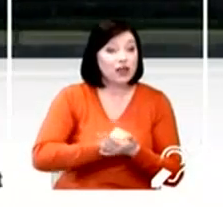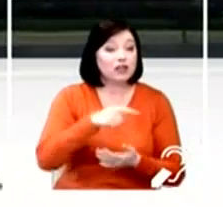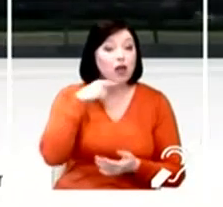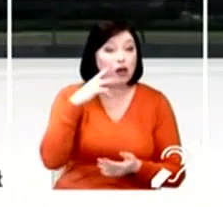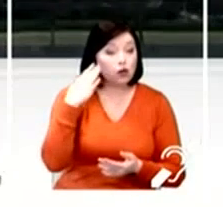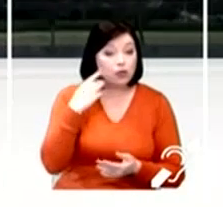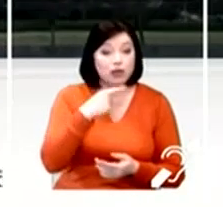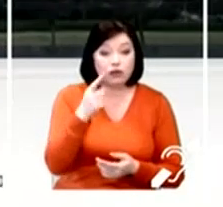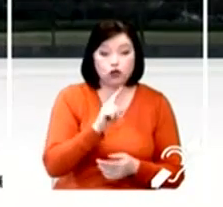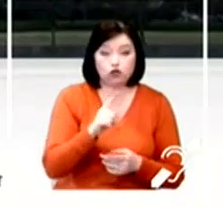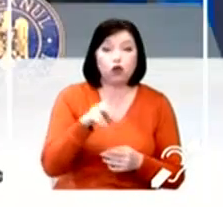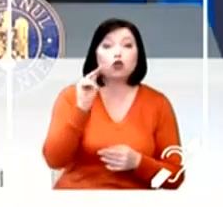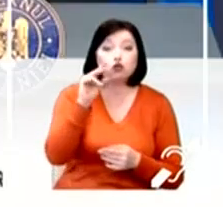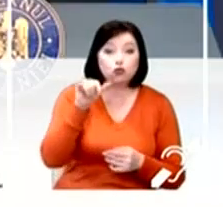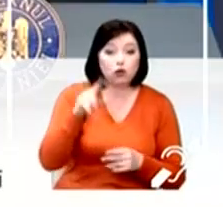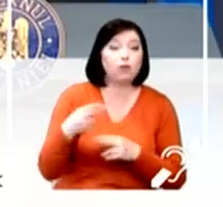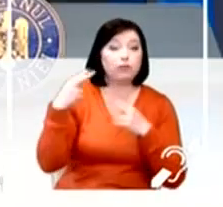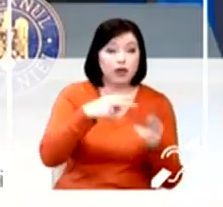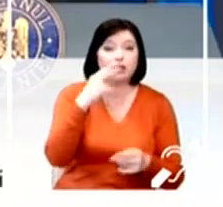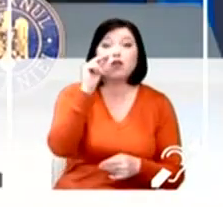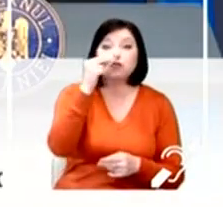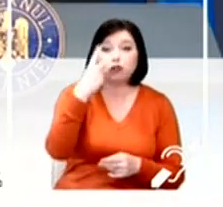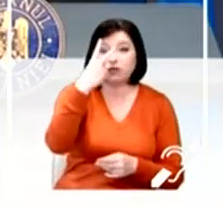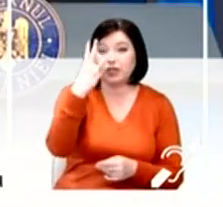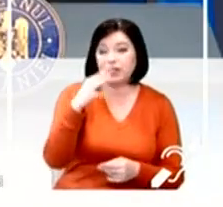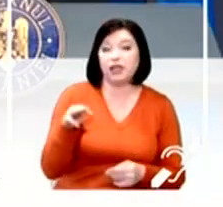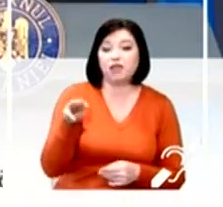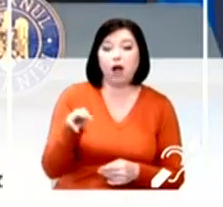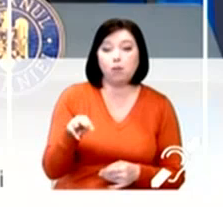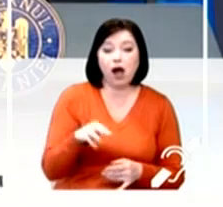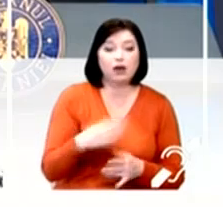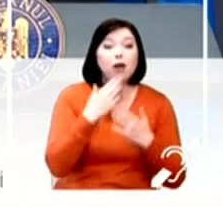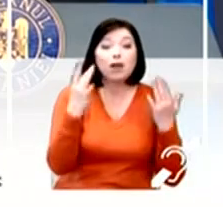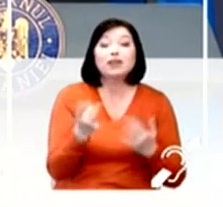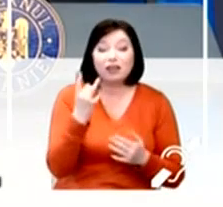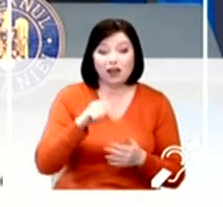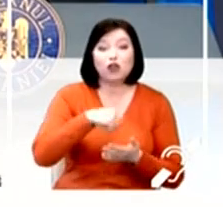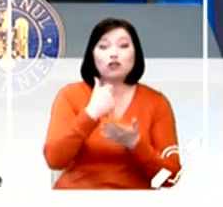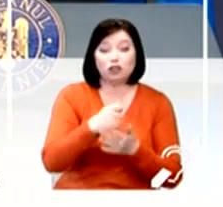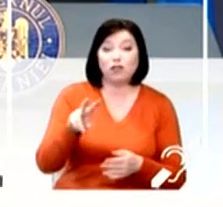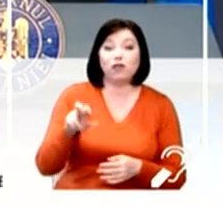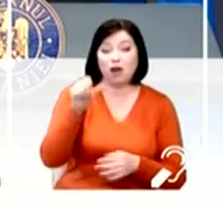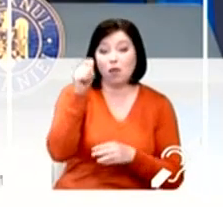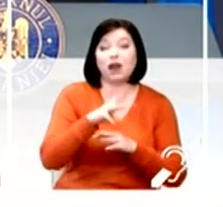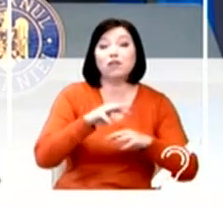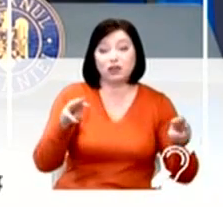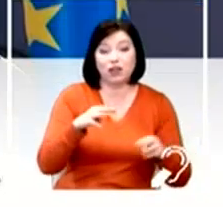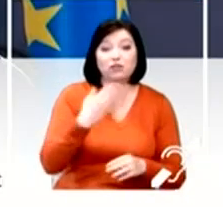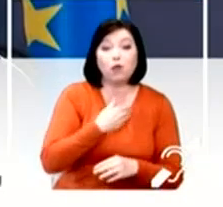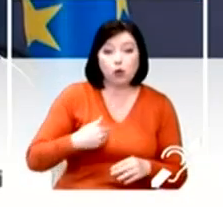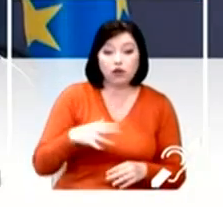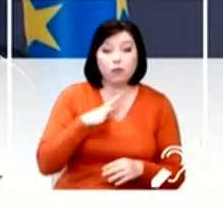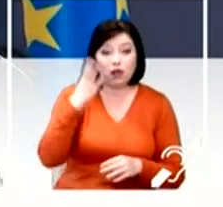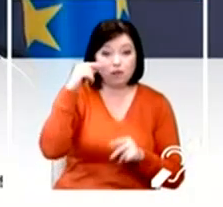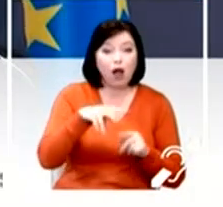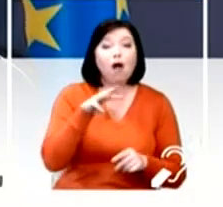Nicolae Ciucă va ajunge la Chișinău joi, 23 martie. Ultima oară, șeful guvernului de la București a fost în Republica